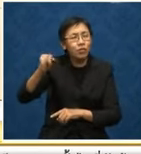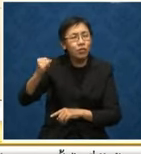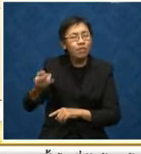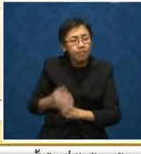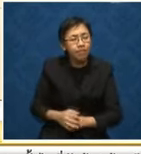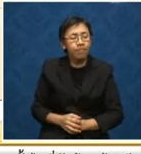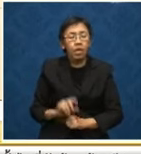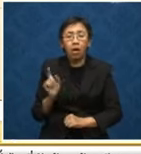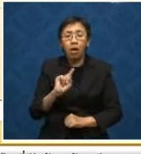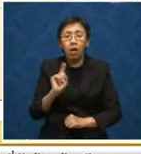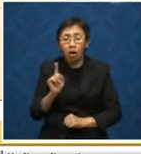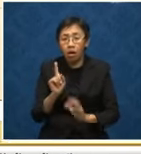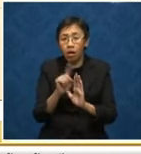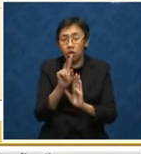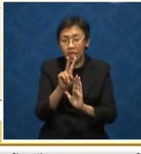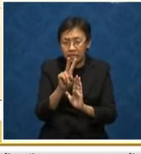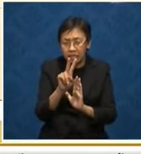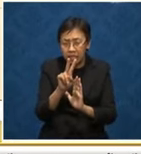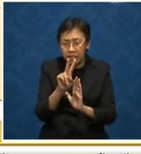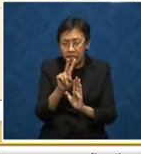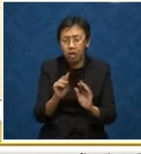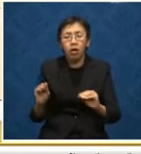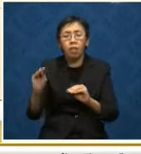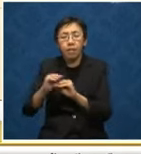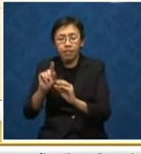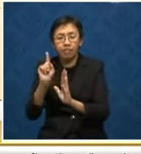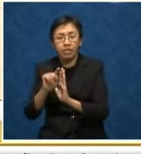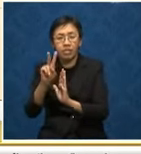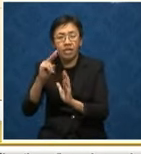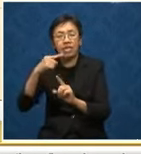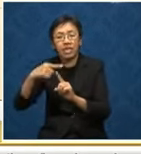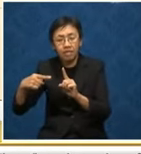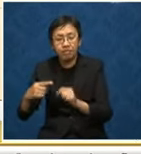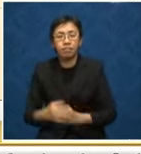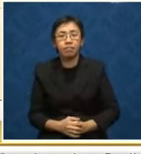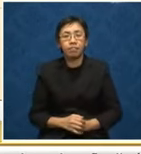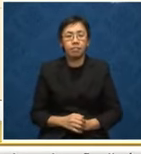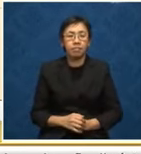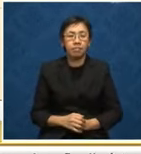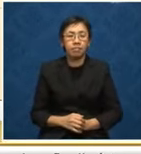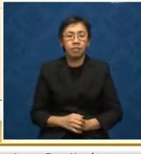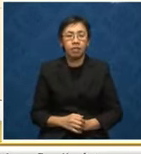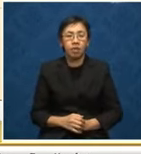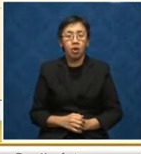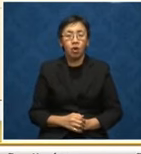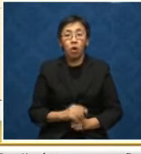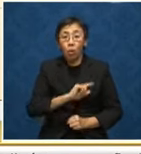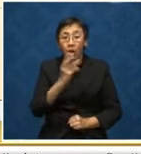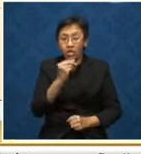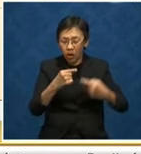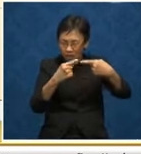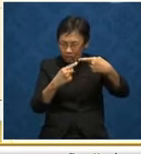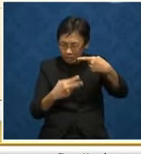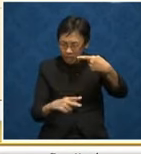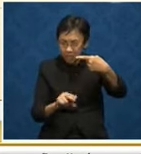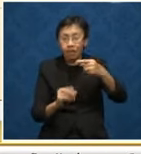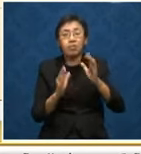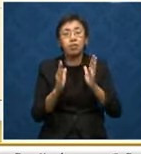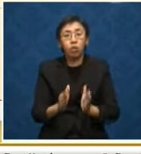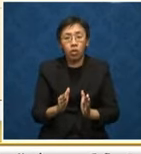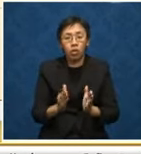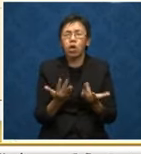พิ่มจาก2นาทีเป็น2นาทีครึ่งแล้วก็วันละ30คนเดี๋ยวอันนี้